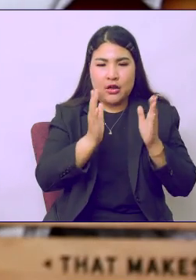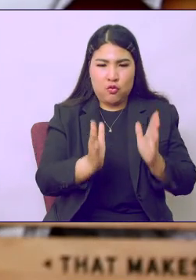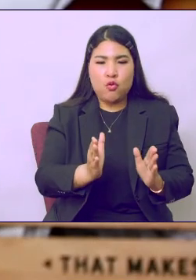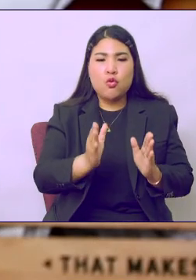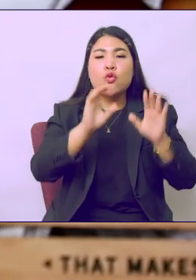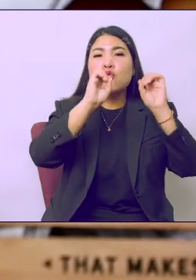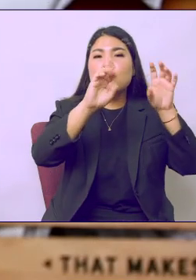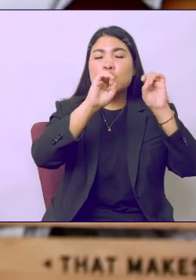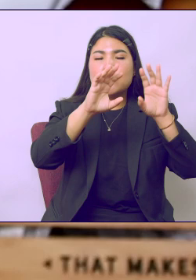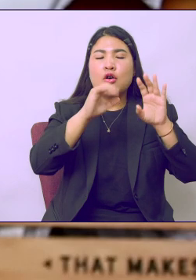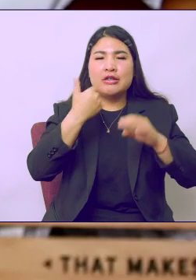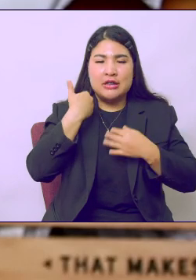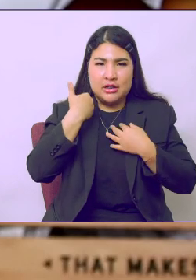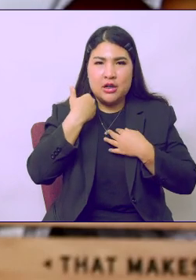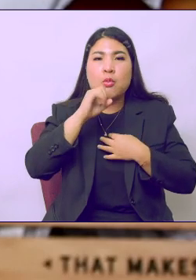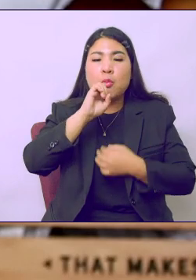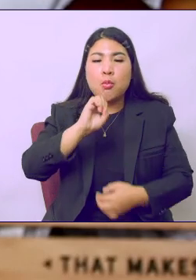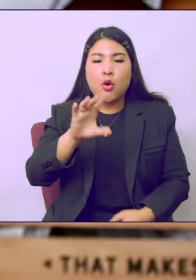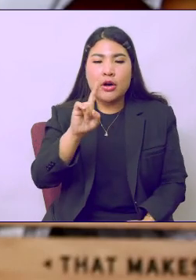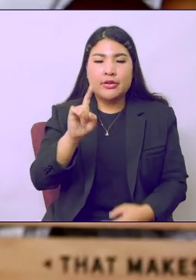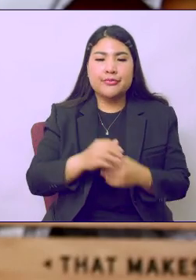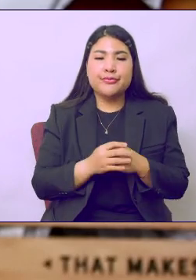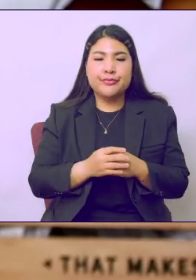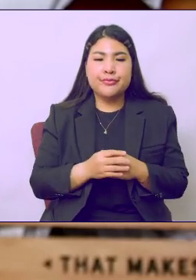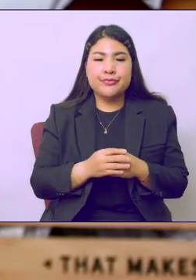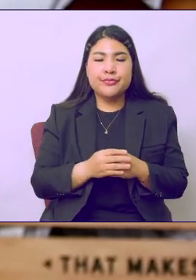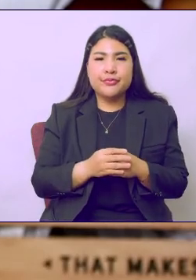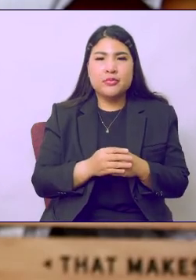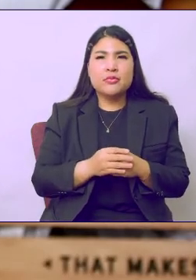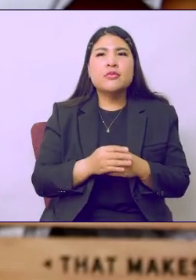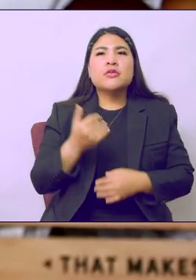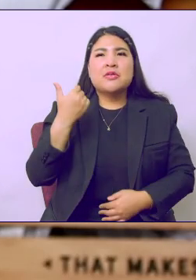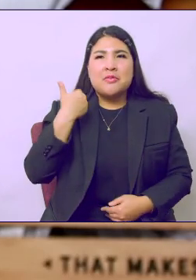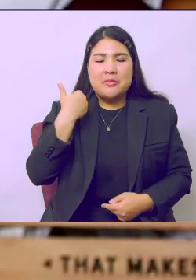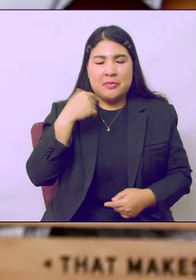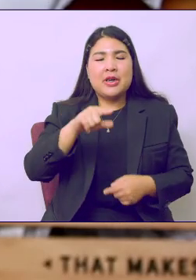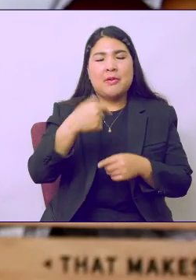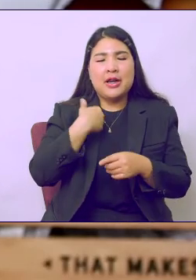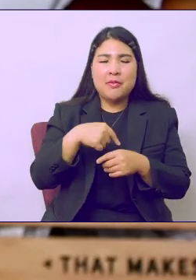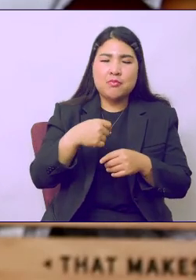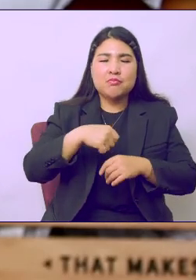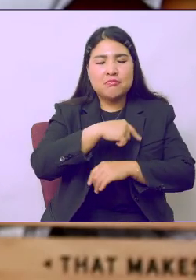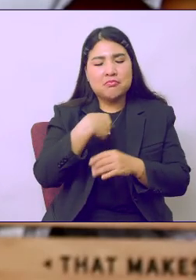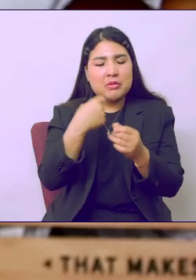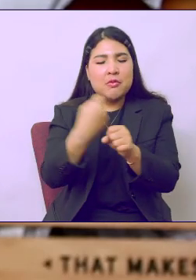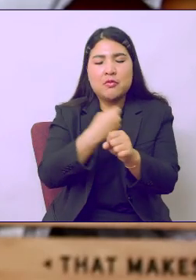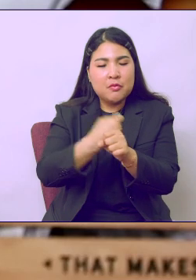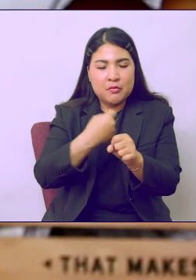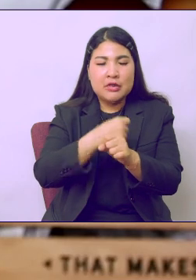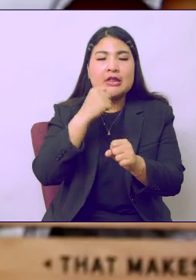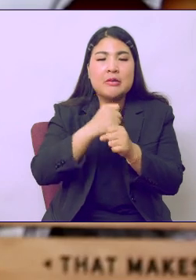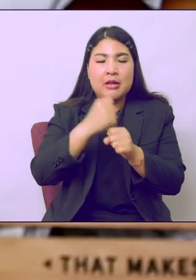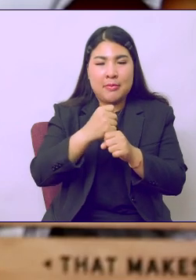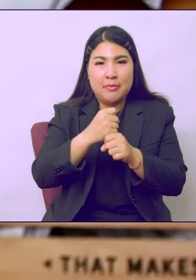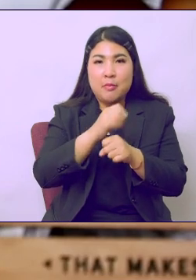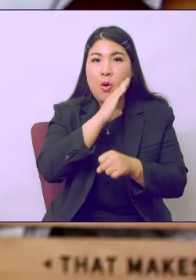ครับอ่ากฤษนาอารย์เนี่ยนะครับก็บอกว่าก็เป็น biding Exerciseละกันทุกคนจะได้ฝึกได้นะครับเพราะว่าบาง